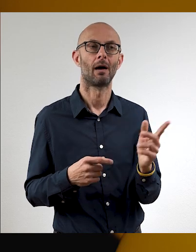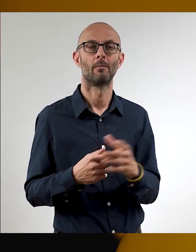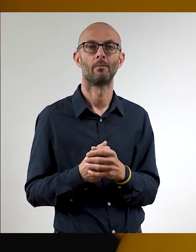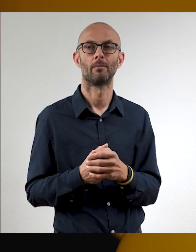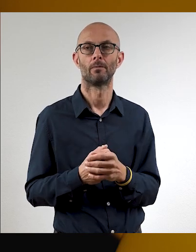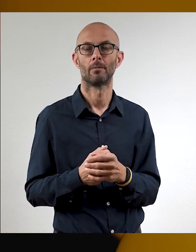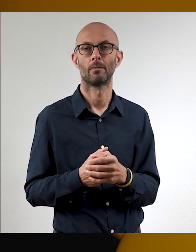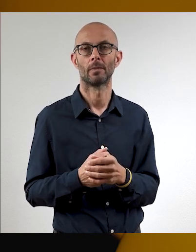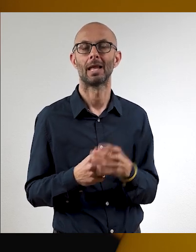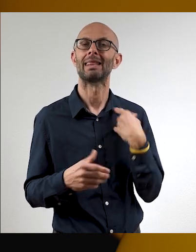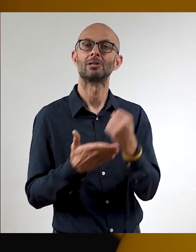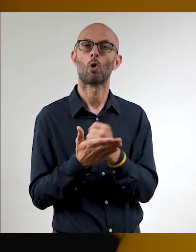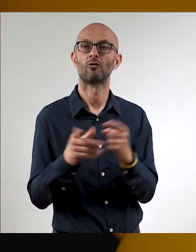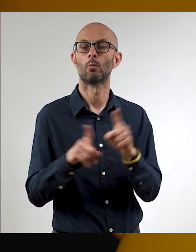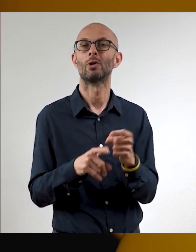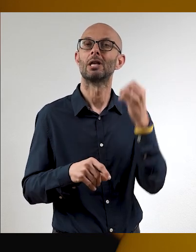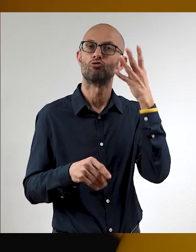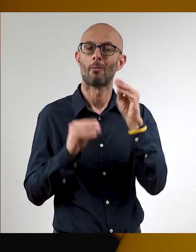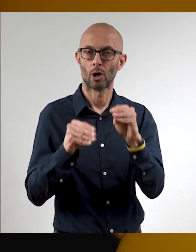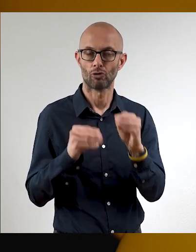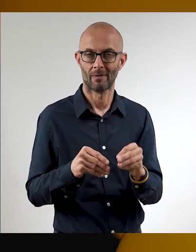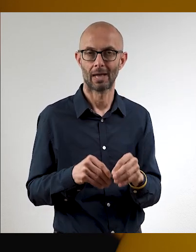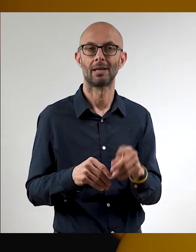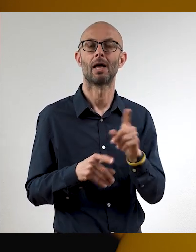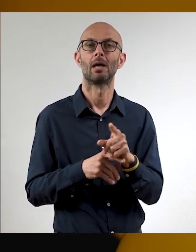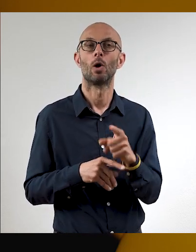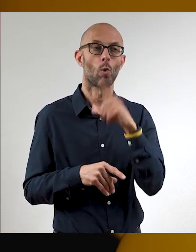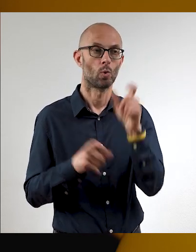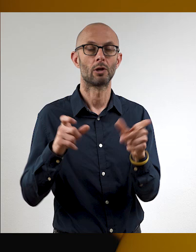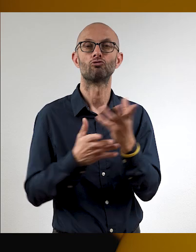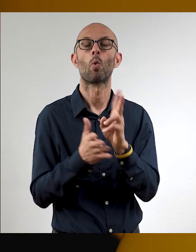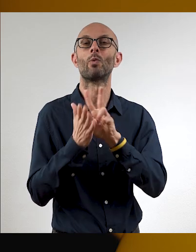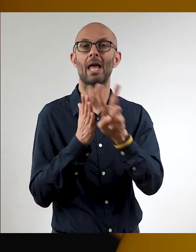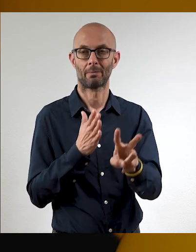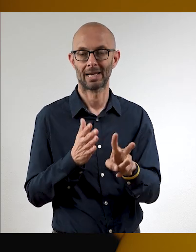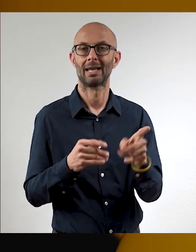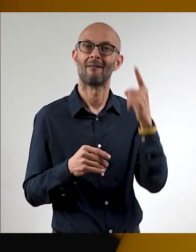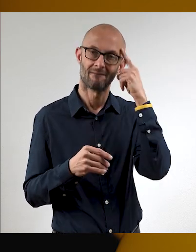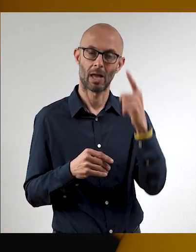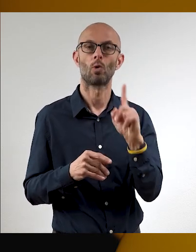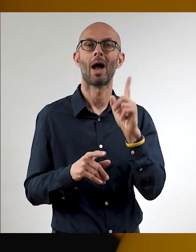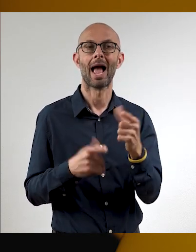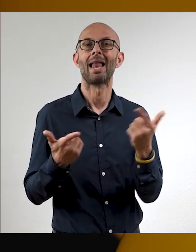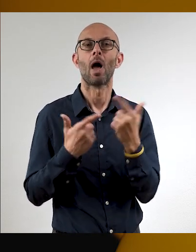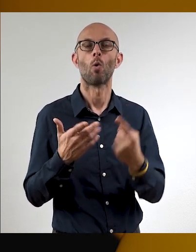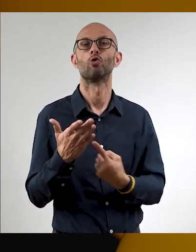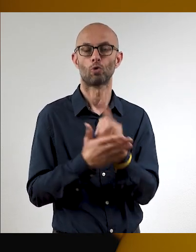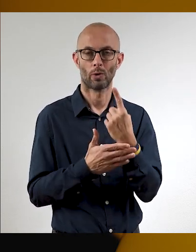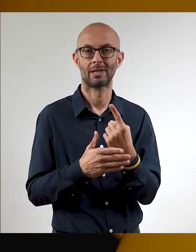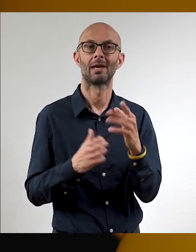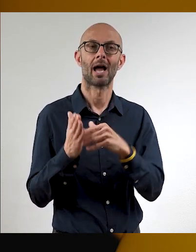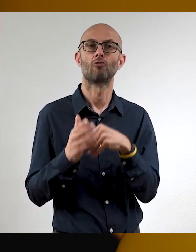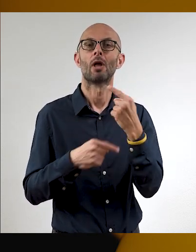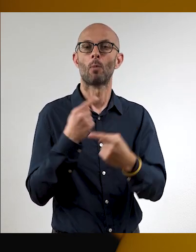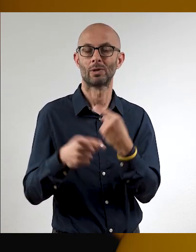Da zagotovimo tudi izobraževanja, ne, da so ljudje vnaprej seznanjeni s tem, kaj se lahko zgodi,